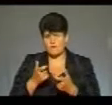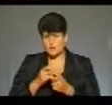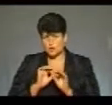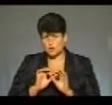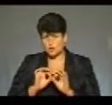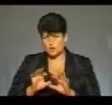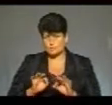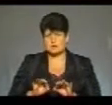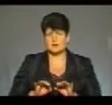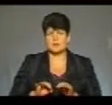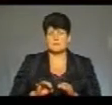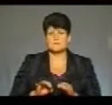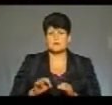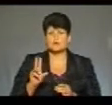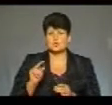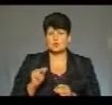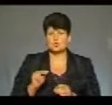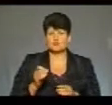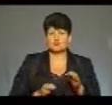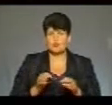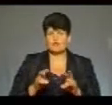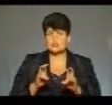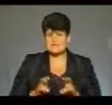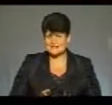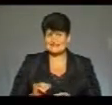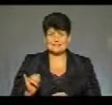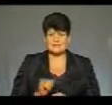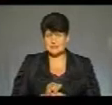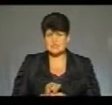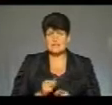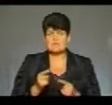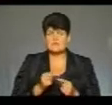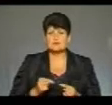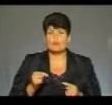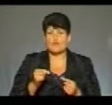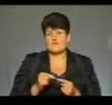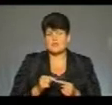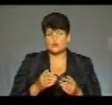та час судового засідання. І відповідно